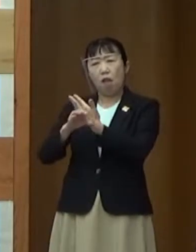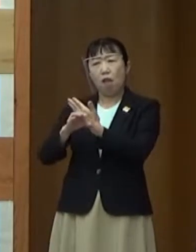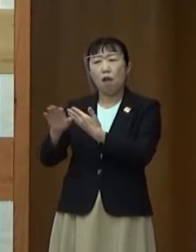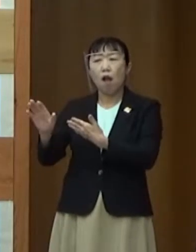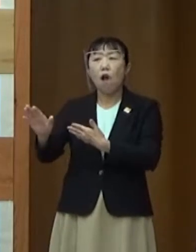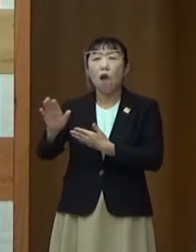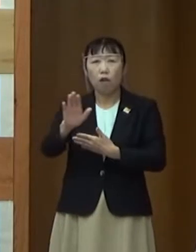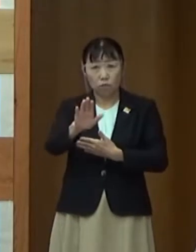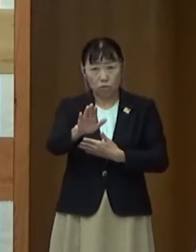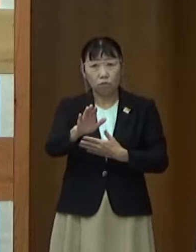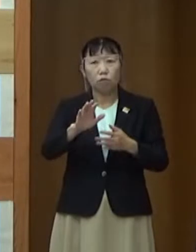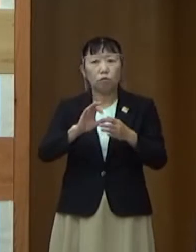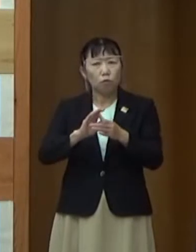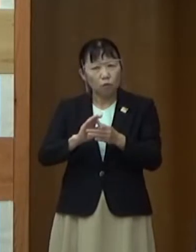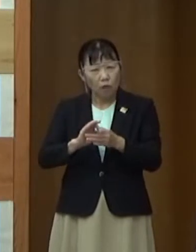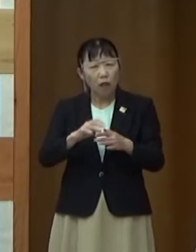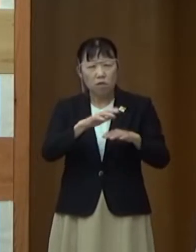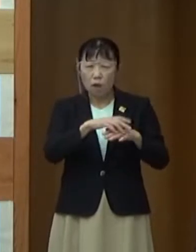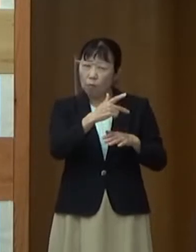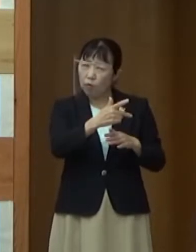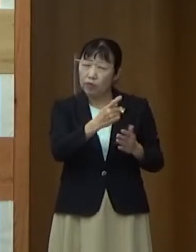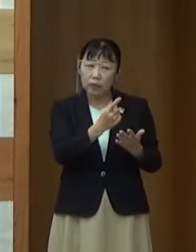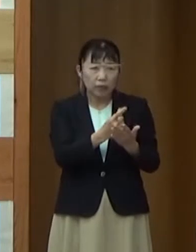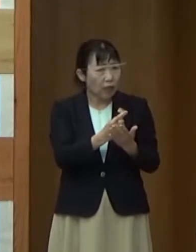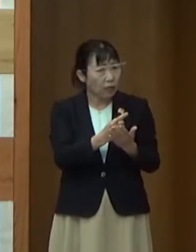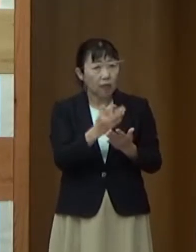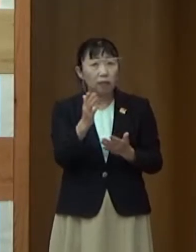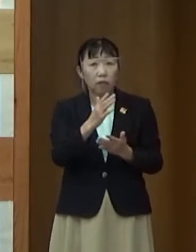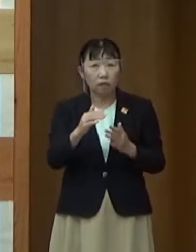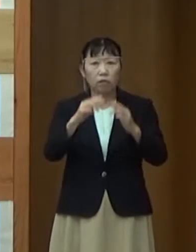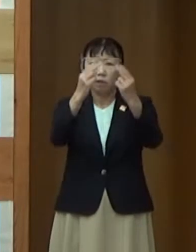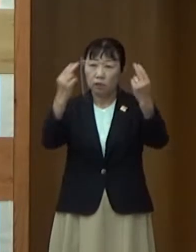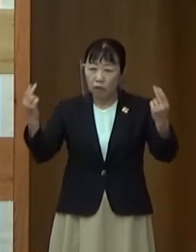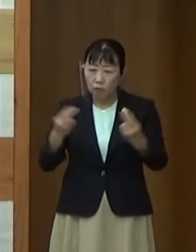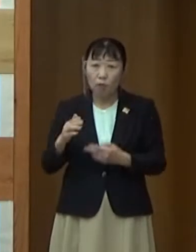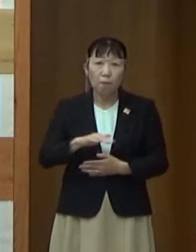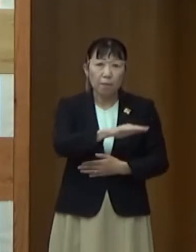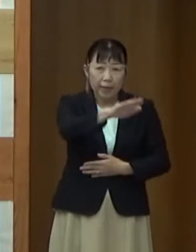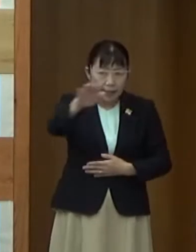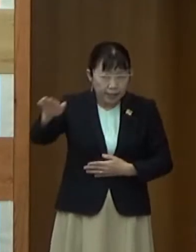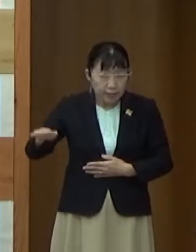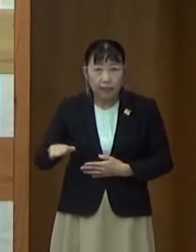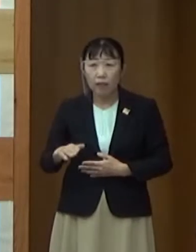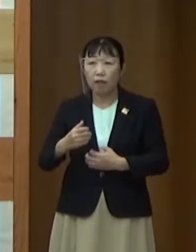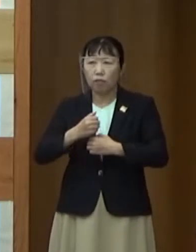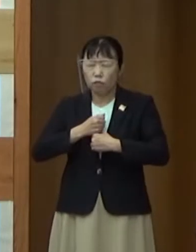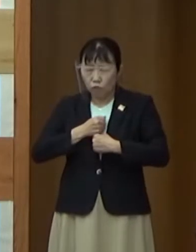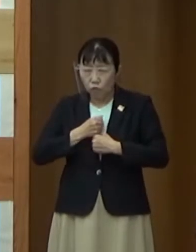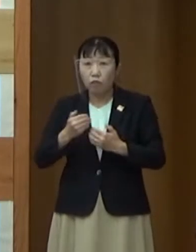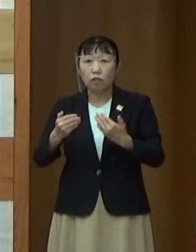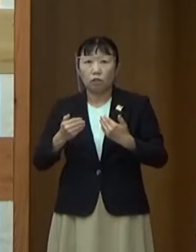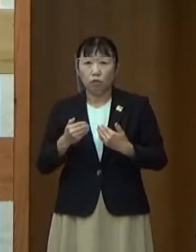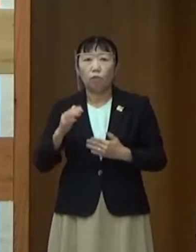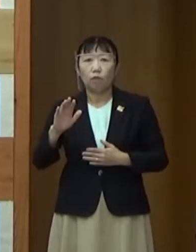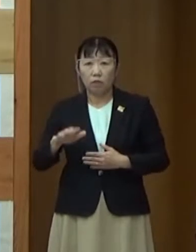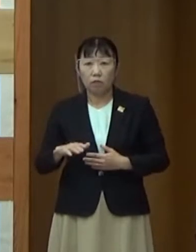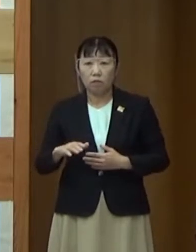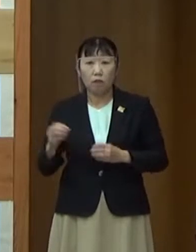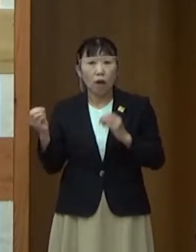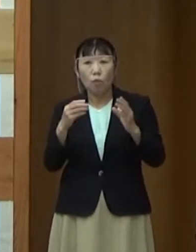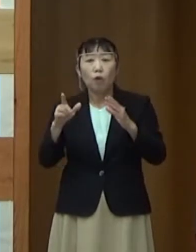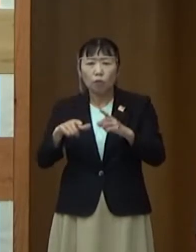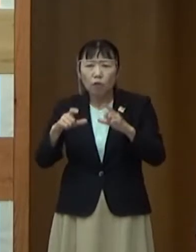場面での感染防止行動については札幌市のみならず、全道で徹底していただかなければなりません。会話ではマ